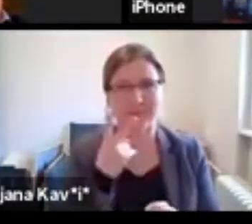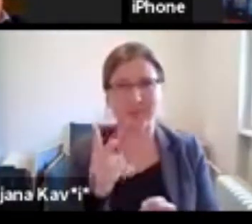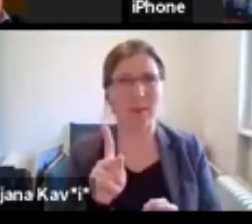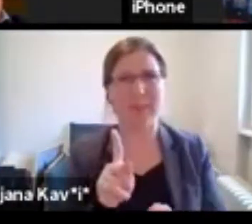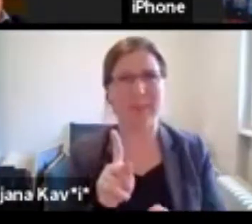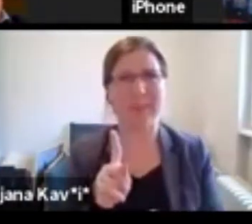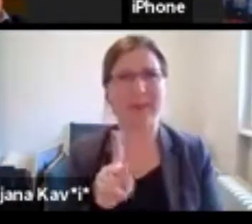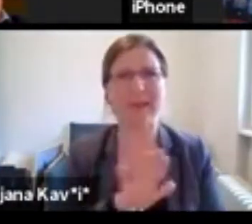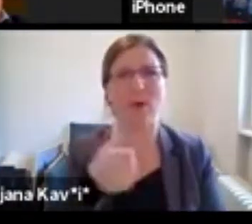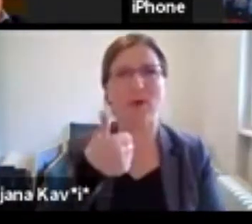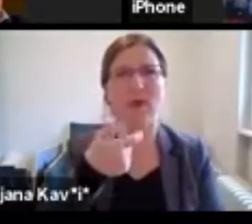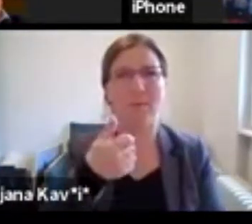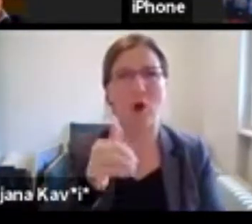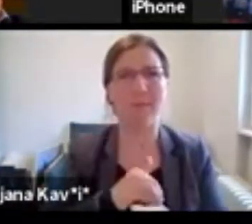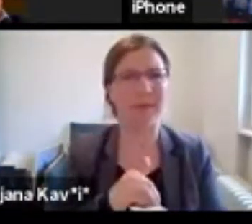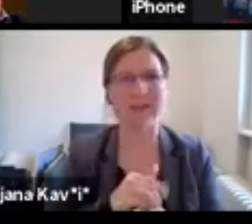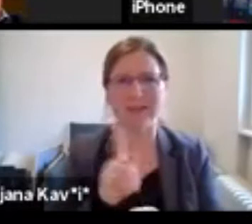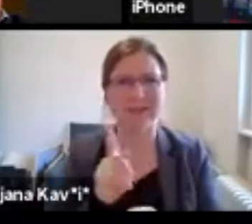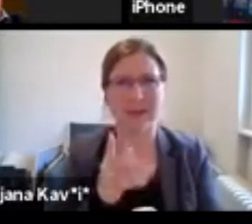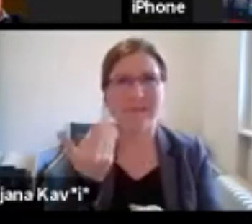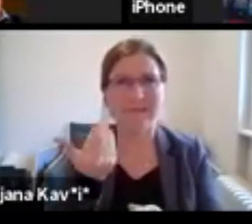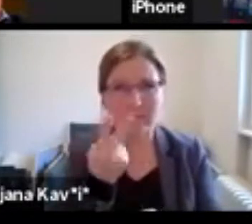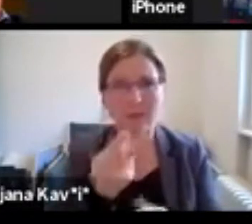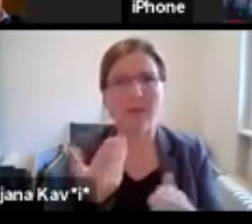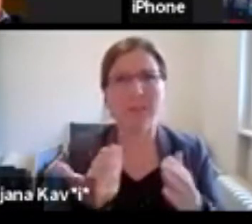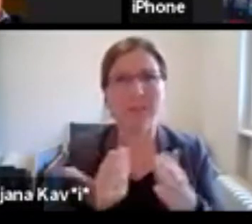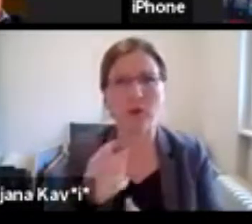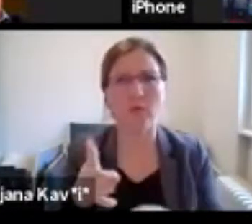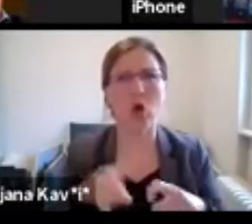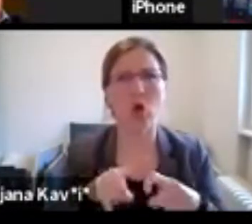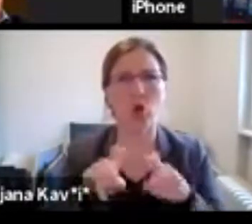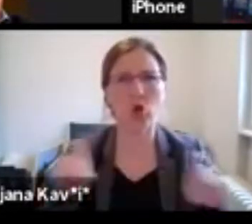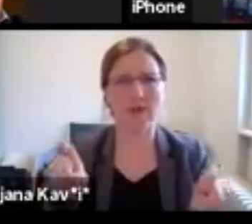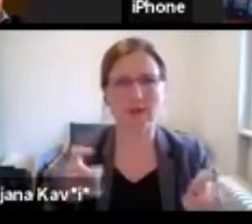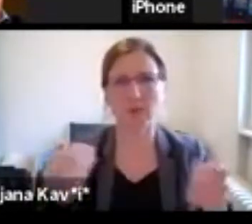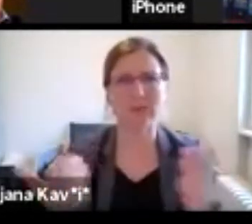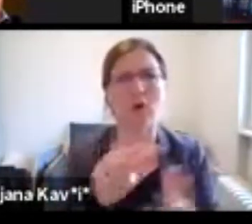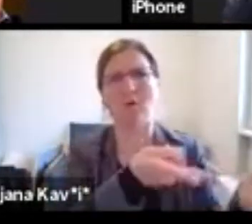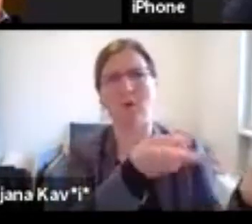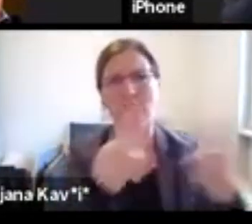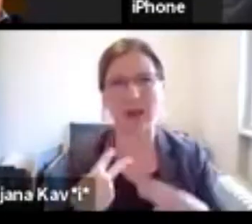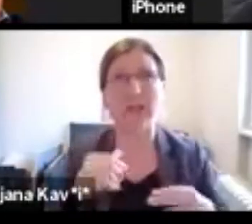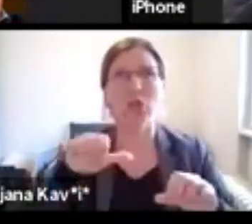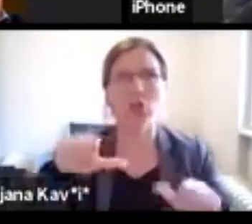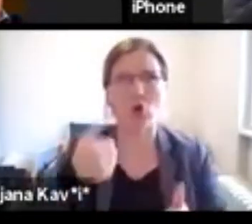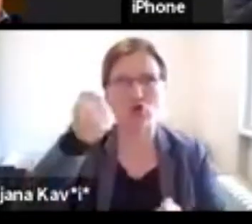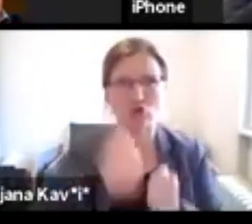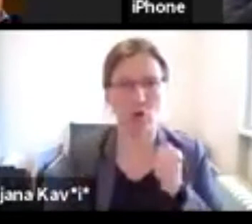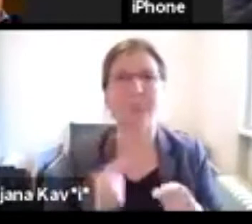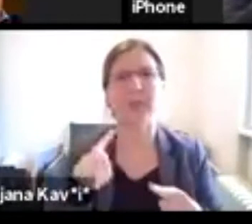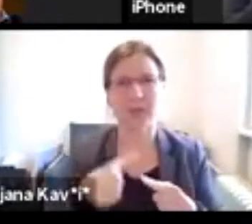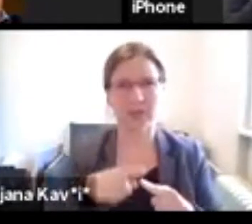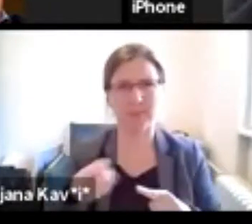koronavirus nas je demantirao, vratio se natrag, vratio se zapravo još žešći. I onda smo u rujnu objavili